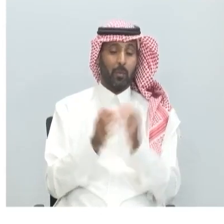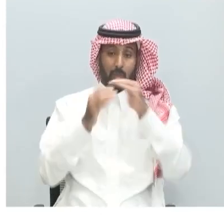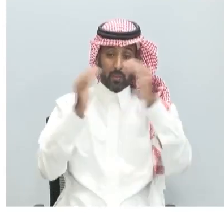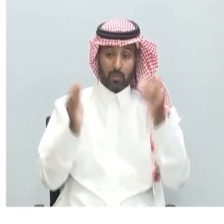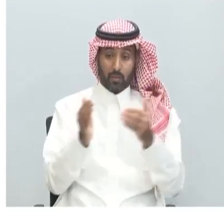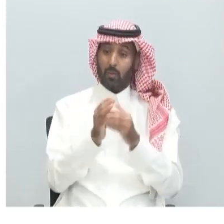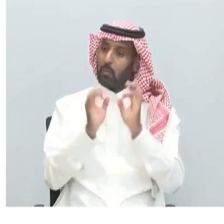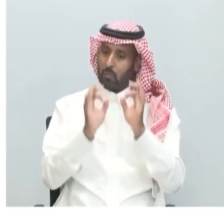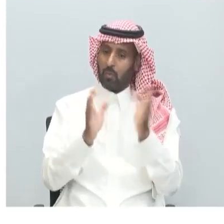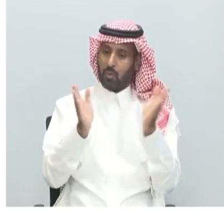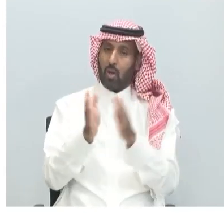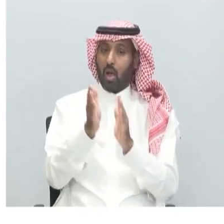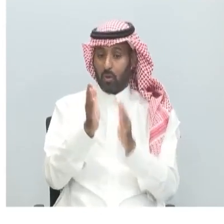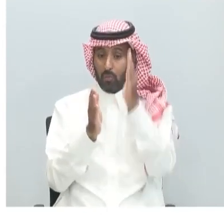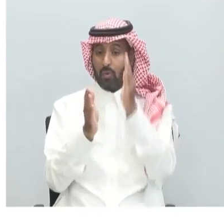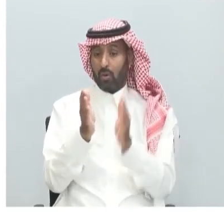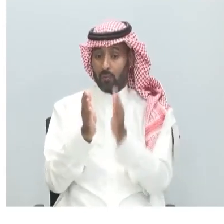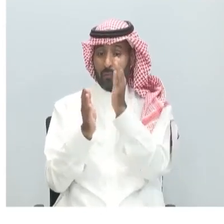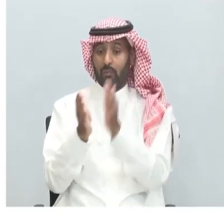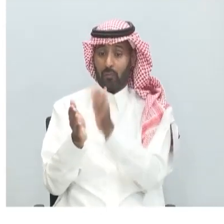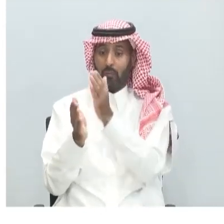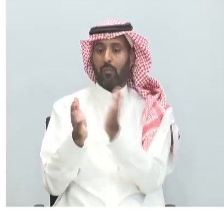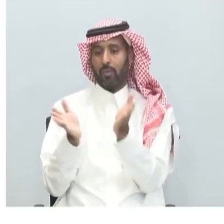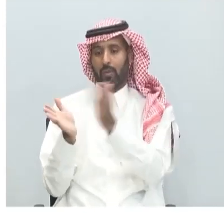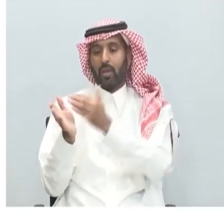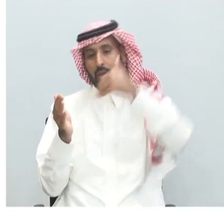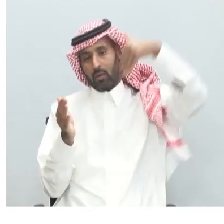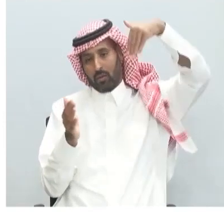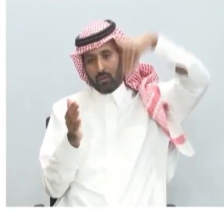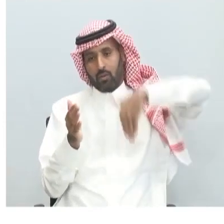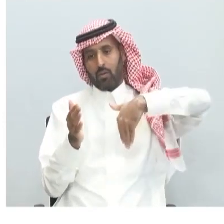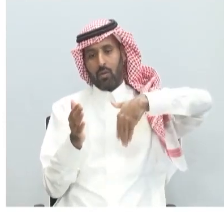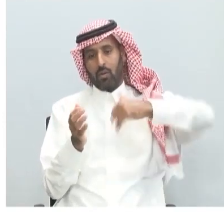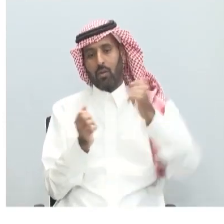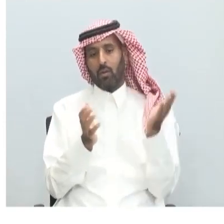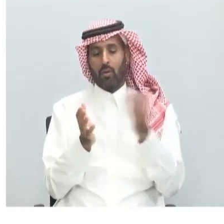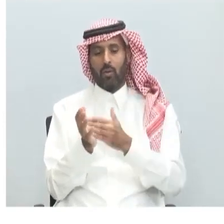او الغرف امتلات الى الاعلى ننتقل الان الى الاسفل اسفل